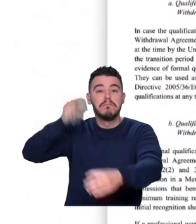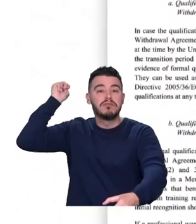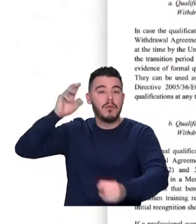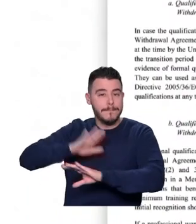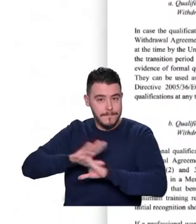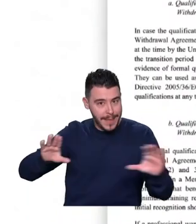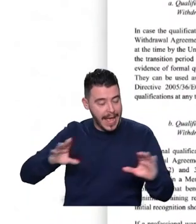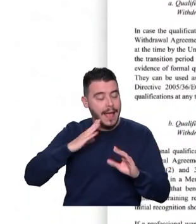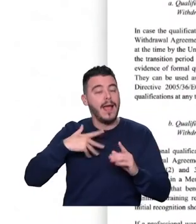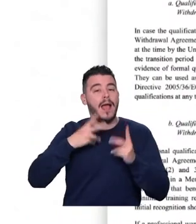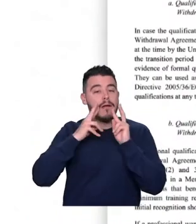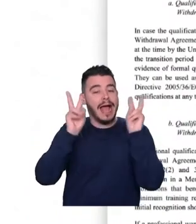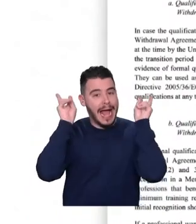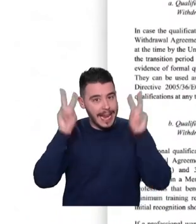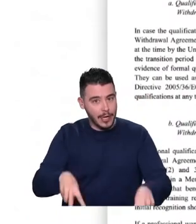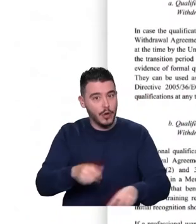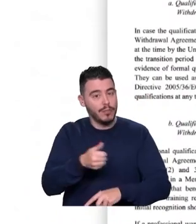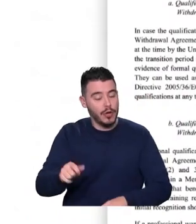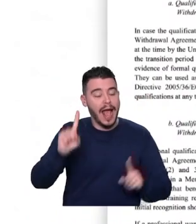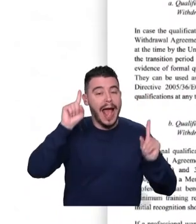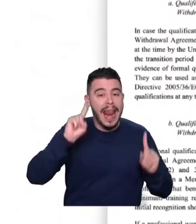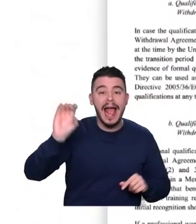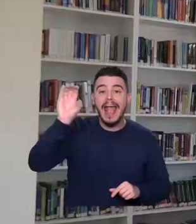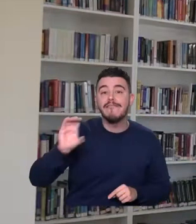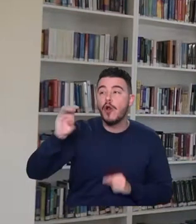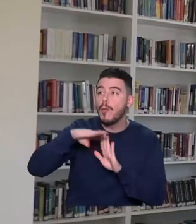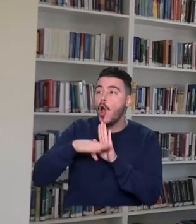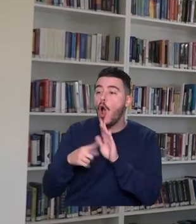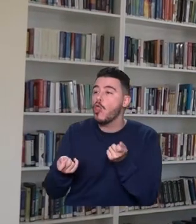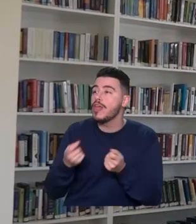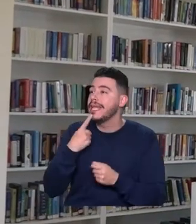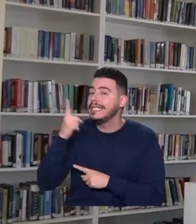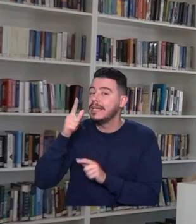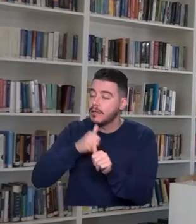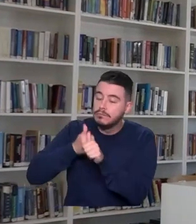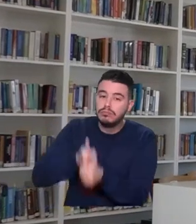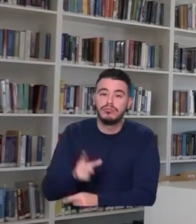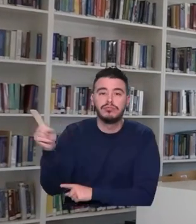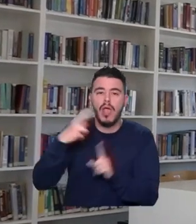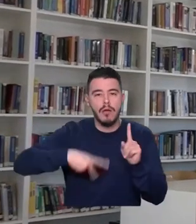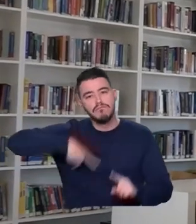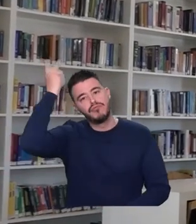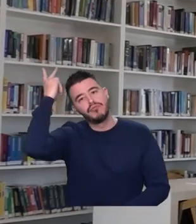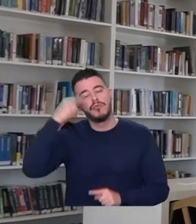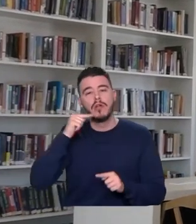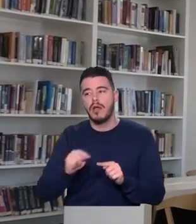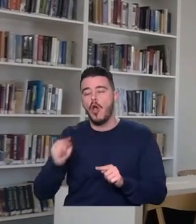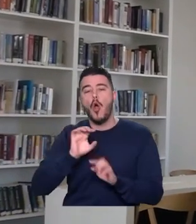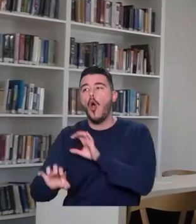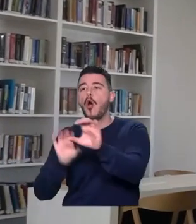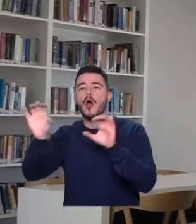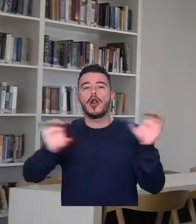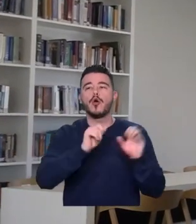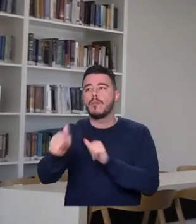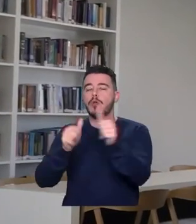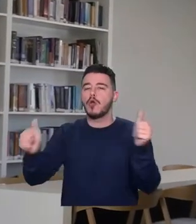με τους όρους που προβλέπει η κοινοτική οδηγία για τα επαγγέλματα αυτά. Υπό αυτές τις συνθήκες αναμένονται έντονες αντιδράσεις, εάν όπως